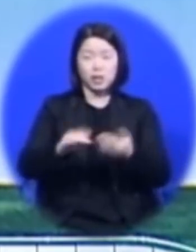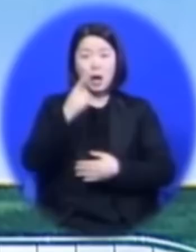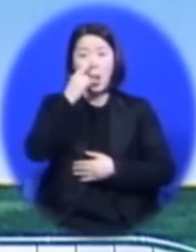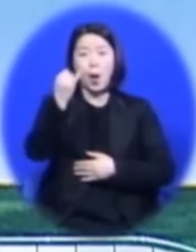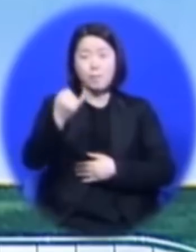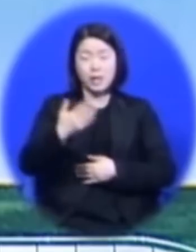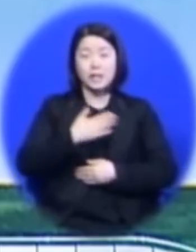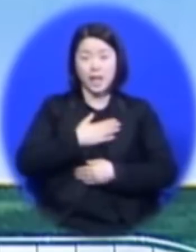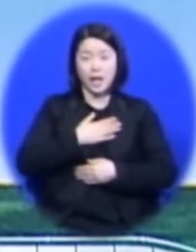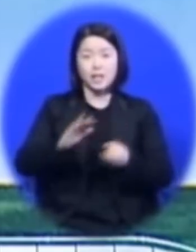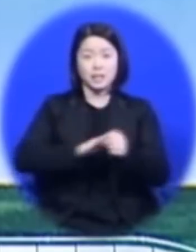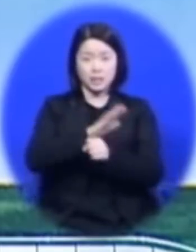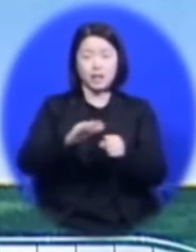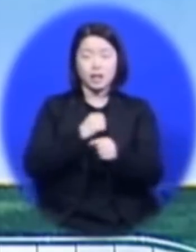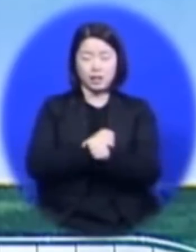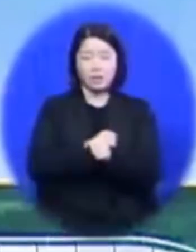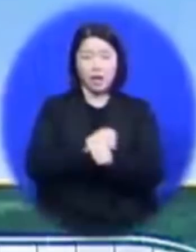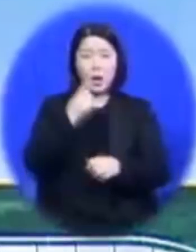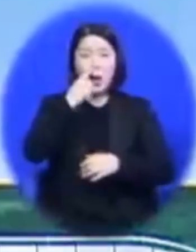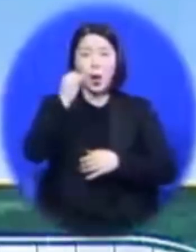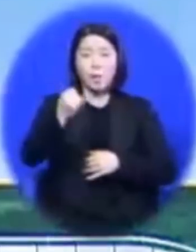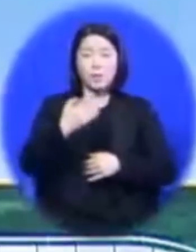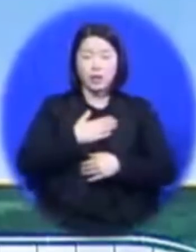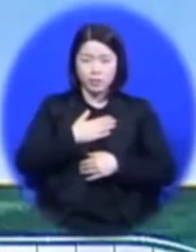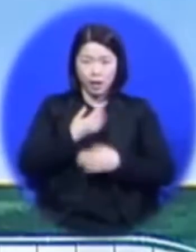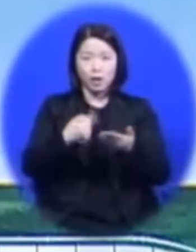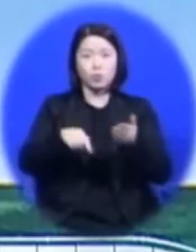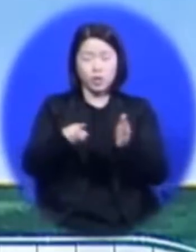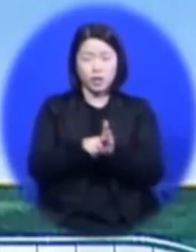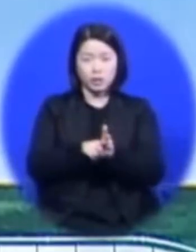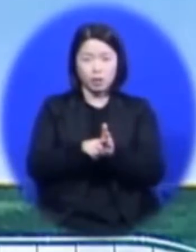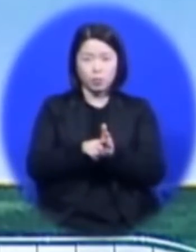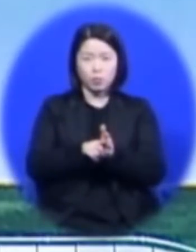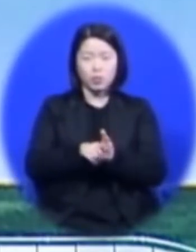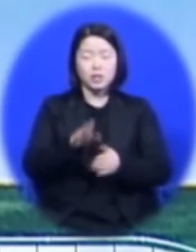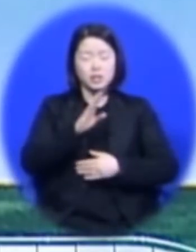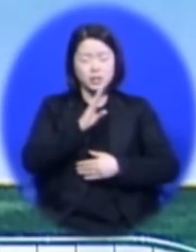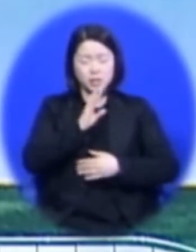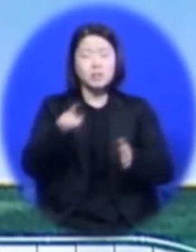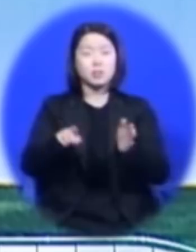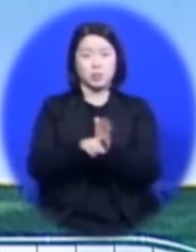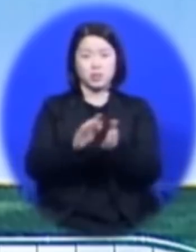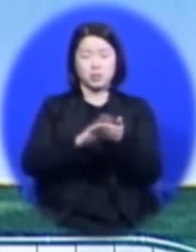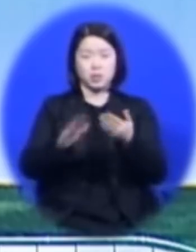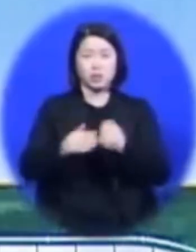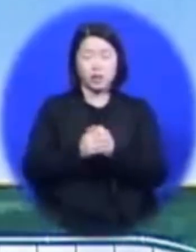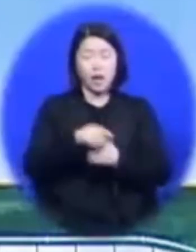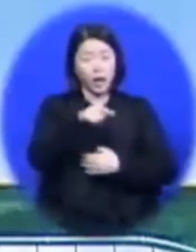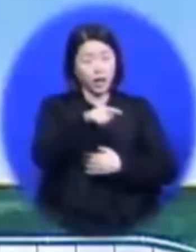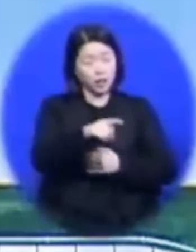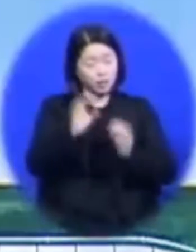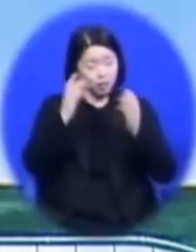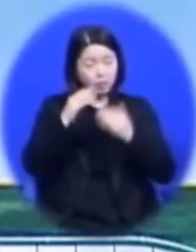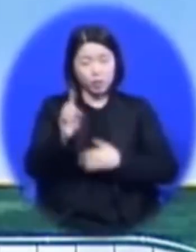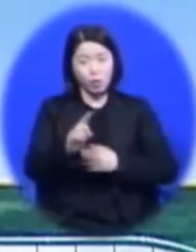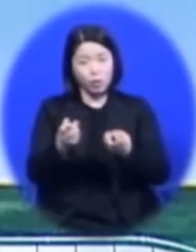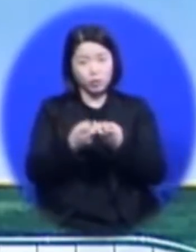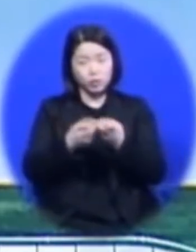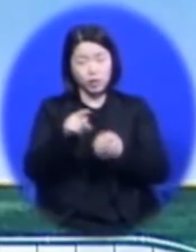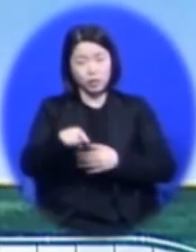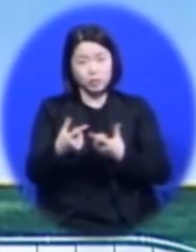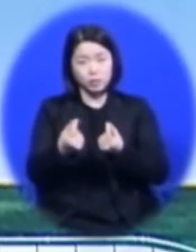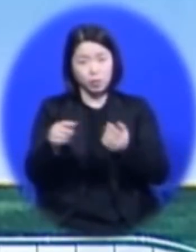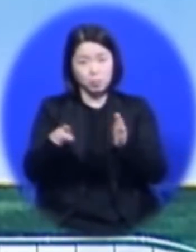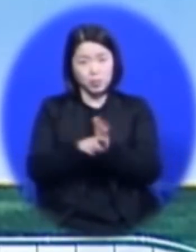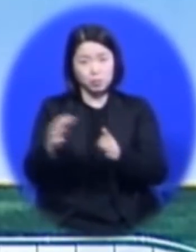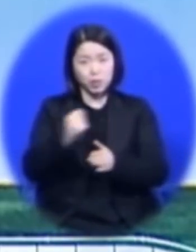사랑한다 엄마는 나를 위한다고 철썩같이 믿는 겁니다 그리고 이 아이들이 어떻게 그런 믿음을 가지게